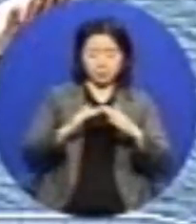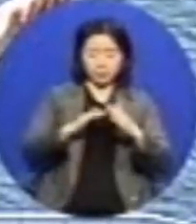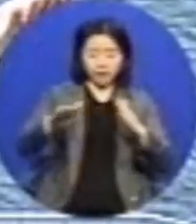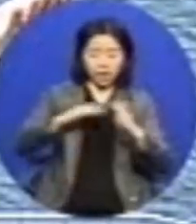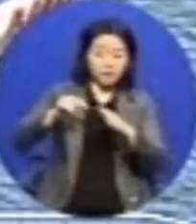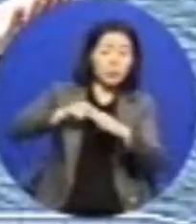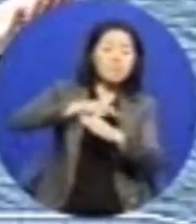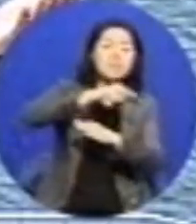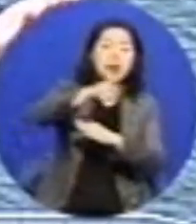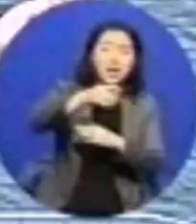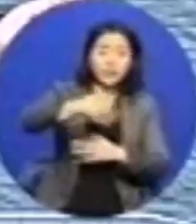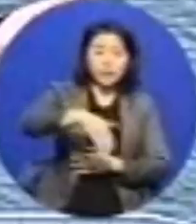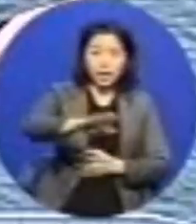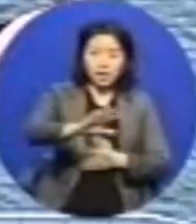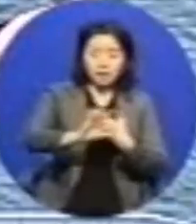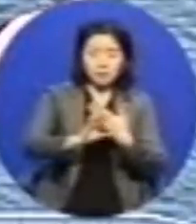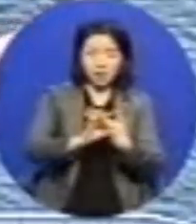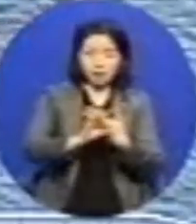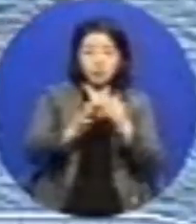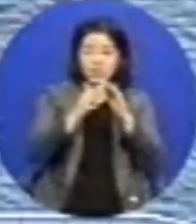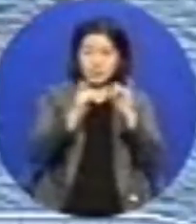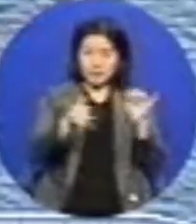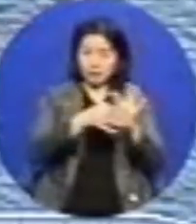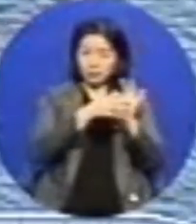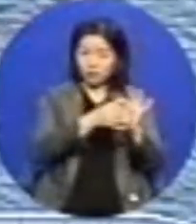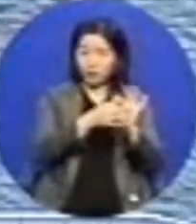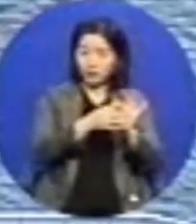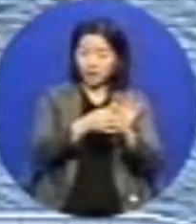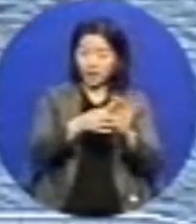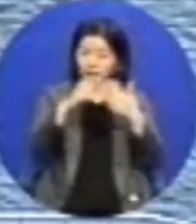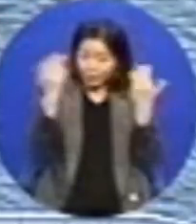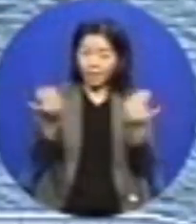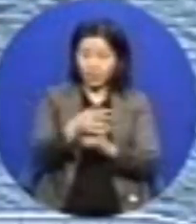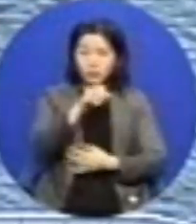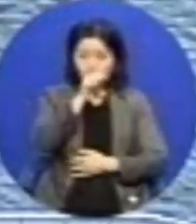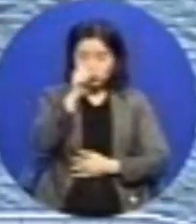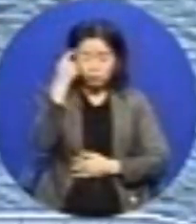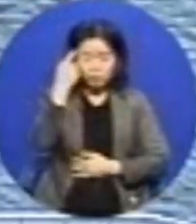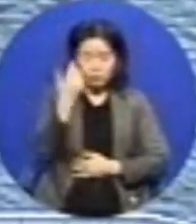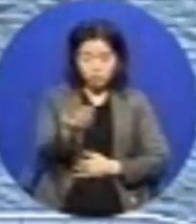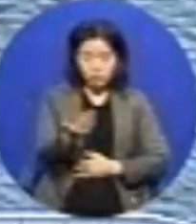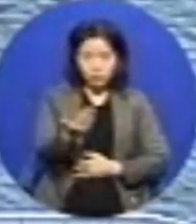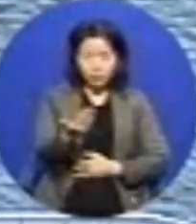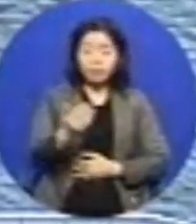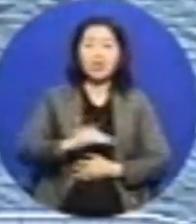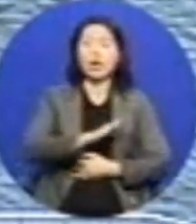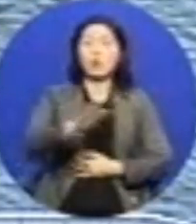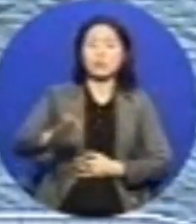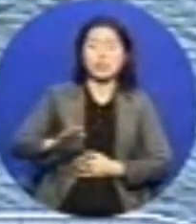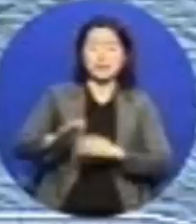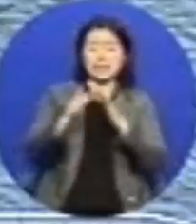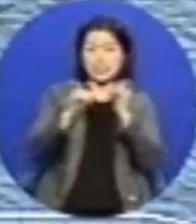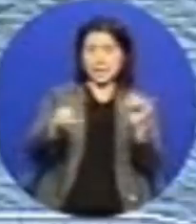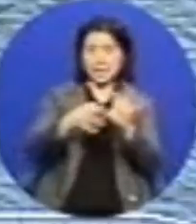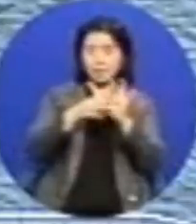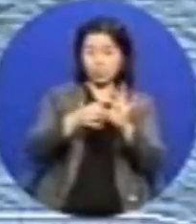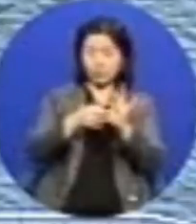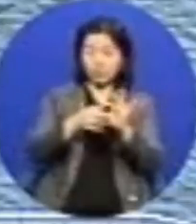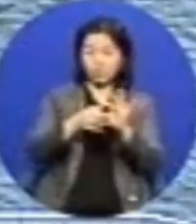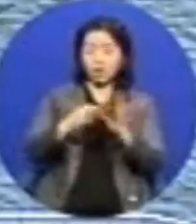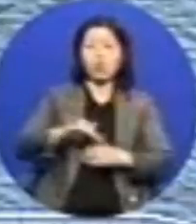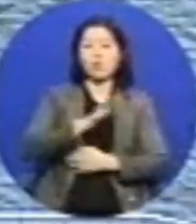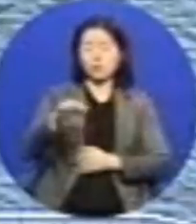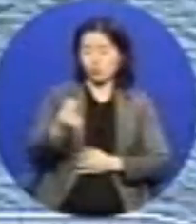나오면 사람들 관계가 다 좋으시죠 우리에게는 인간관계는 우리의